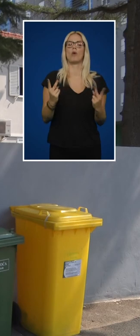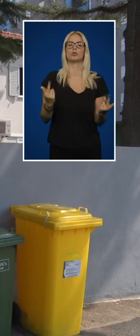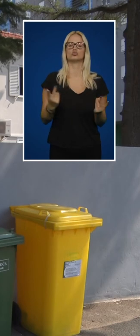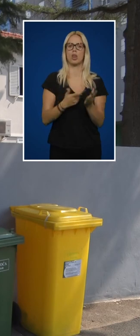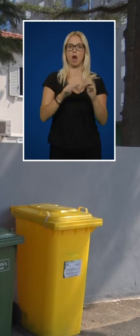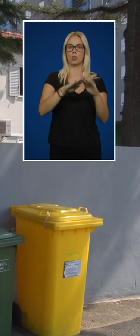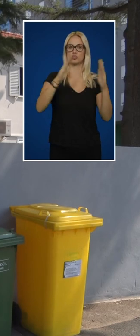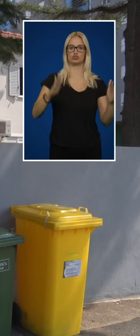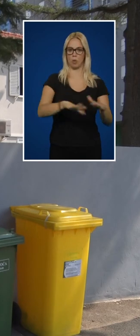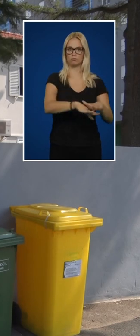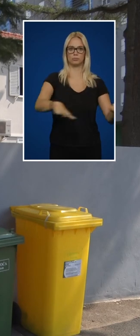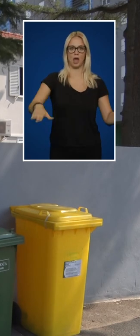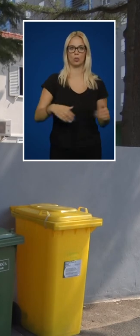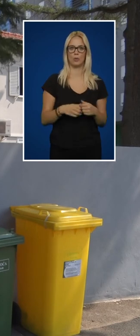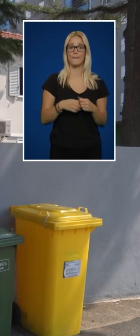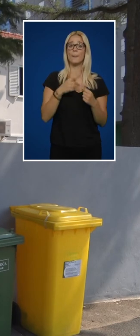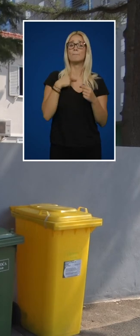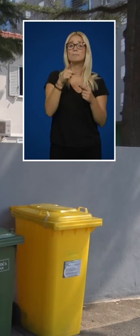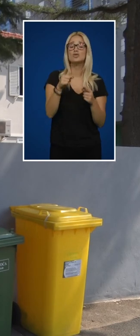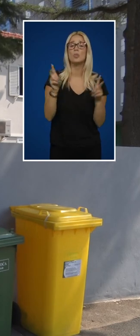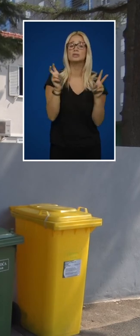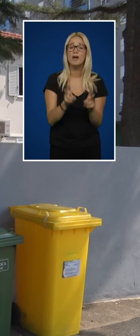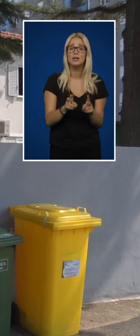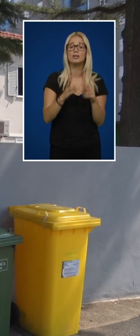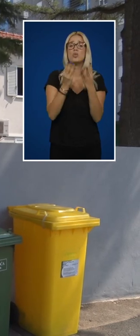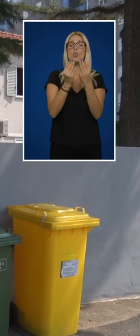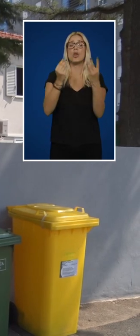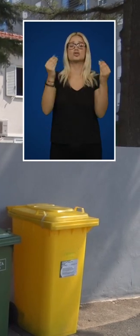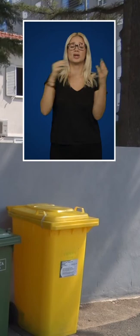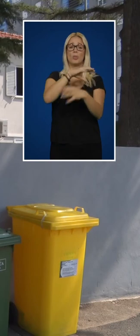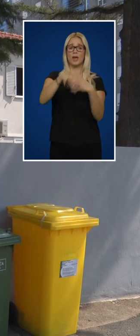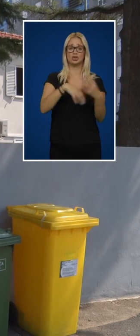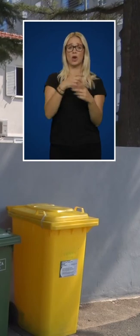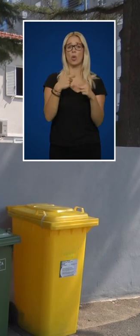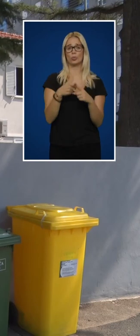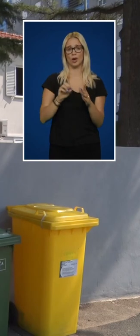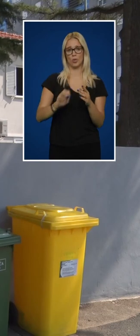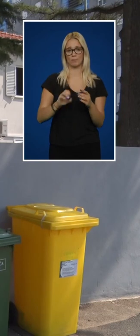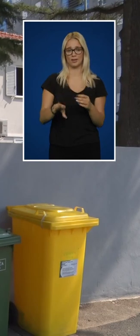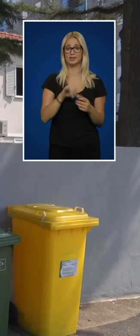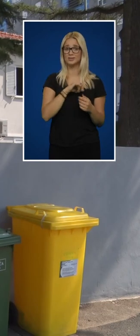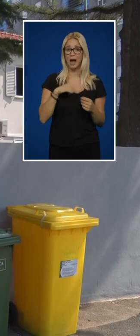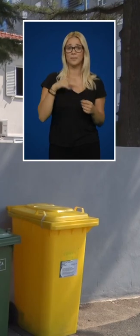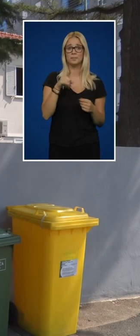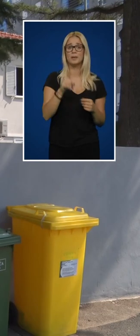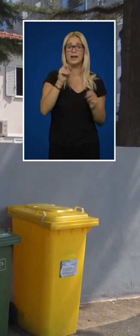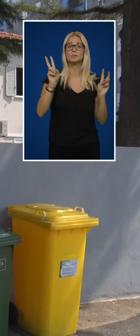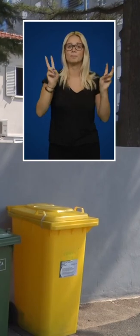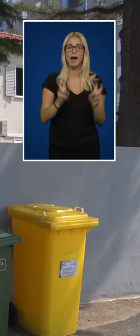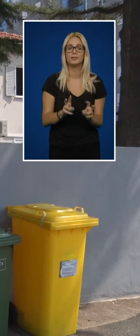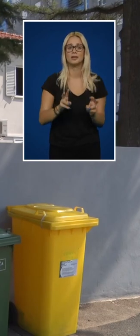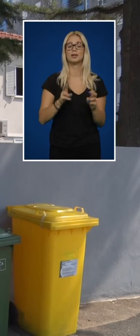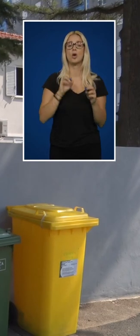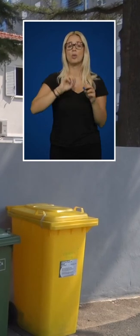Odvajanjem otpada na kućnom pragu smanjit ćemo ukupnu količinu miješanog komunalnog otpada, samim time i